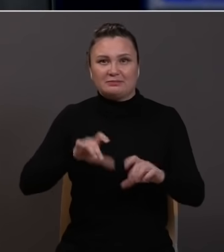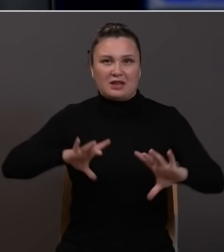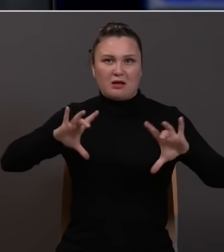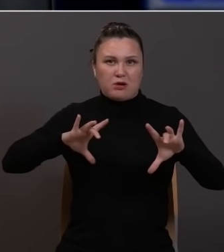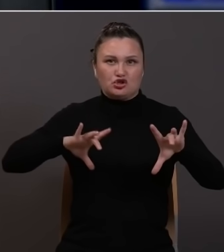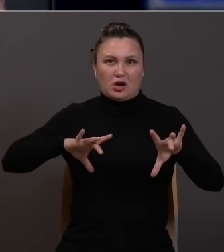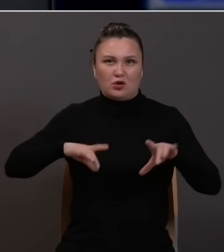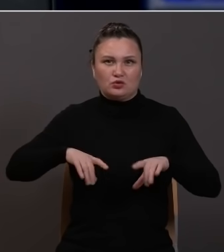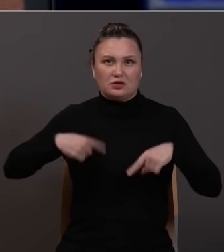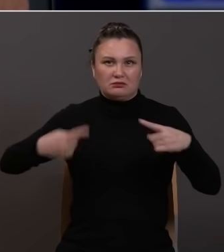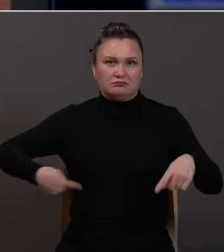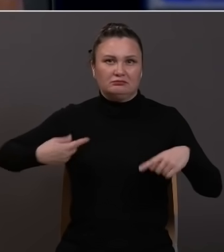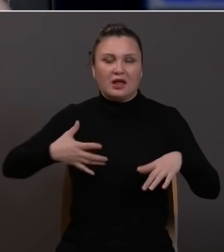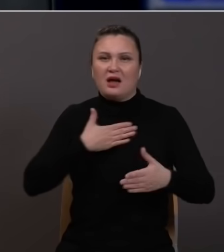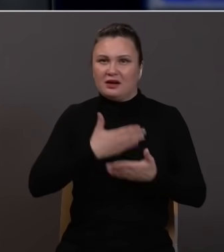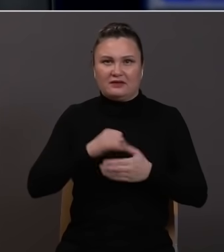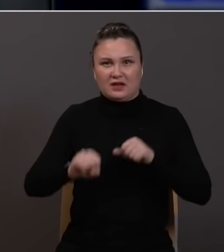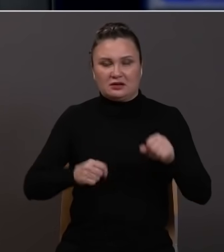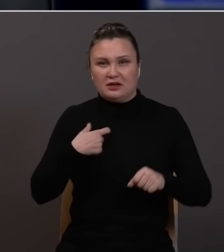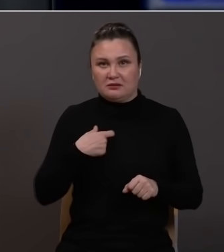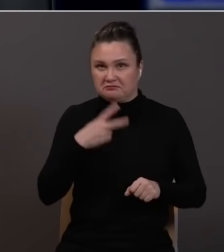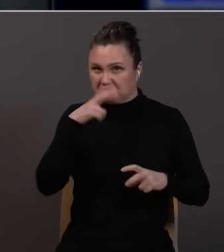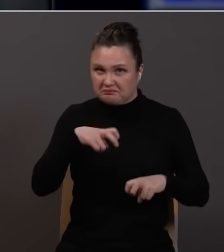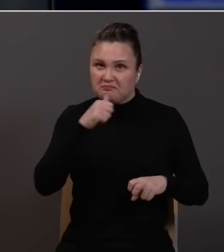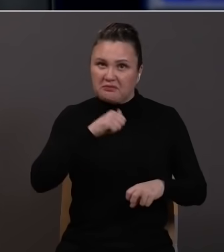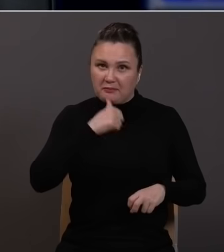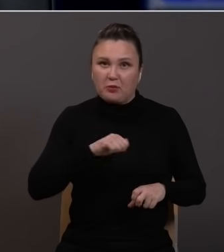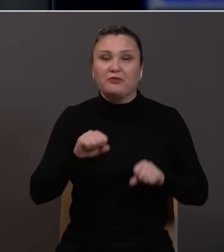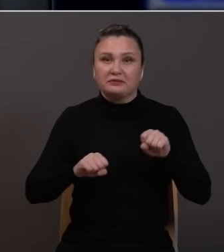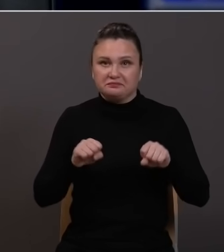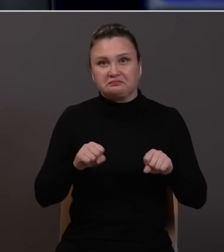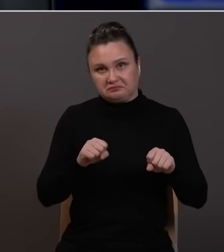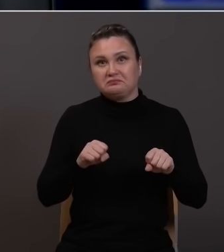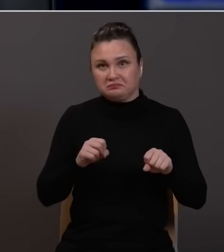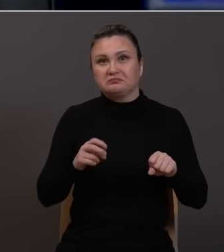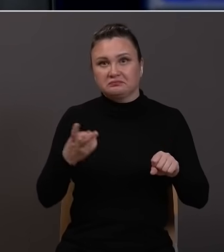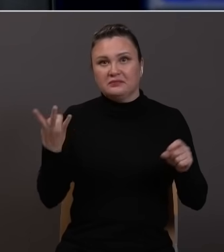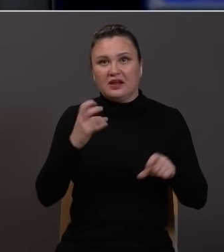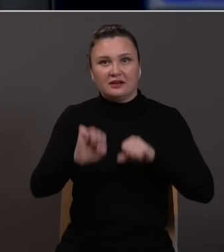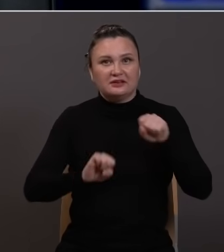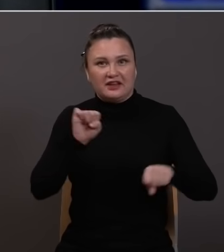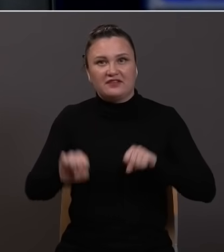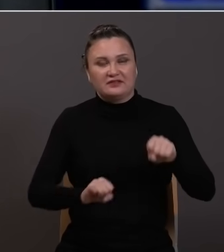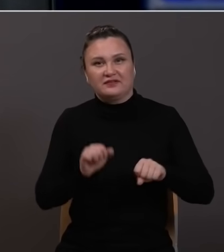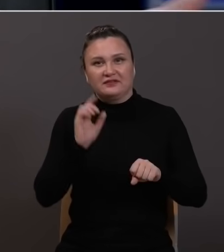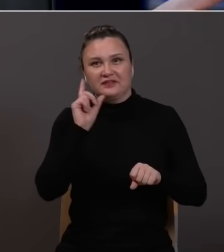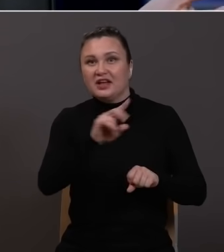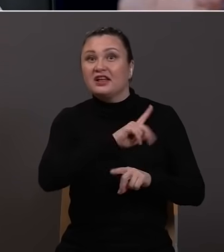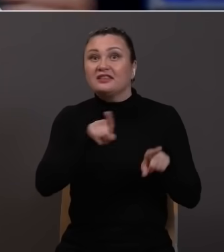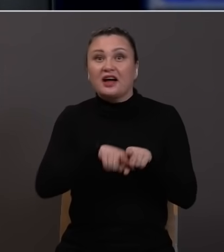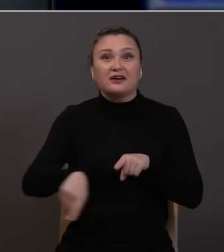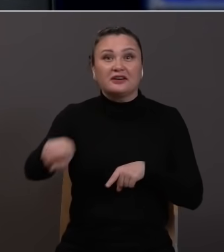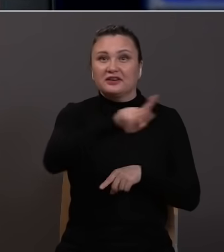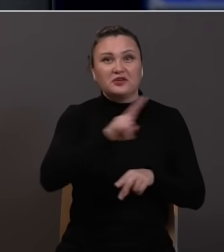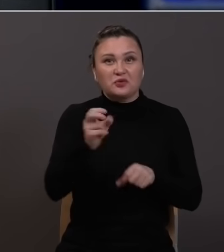колесах на севере. Они прям на них активно катались. Я затестил его, посмотрел и думаю... Надо отправиться на Северный полюс на фэтбайке. Так никто не делал.